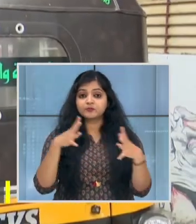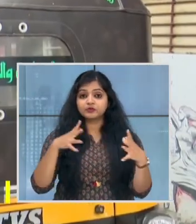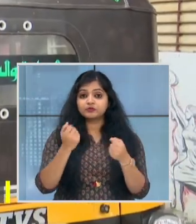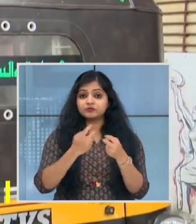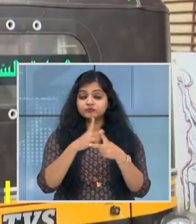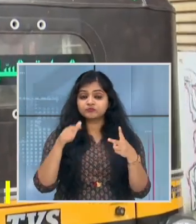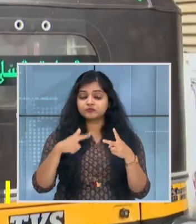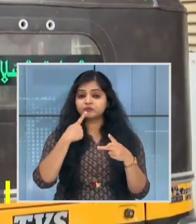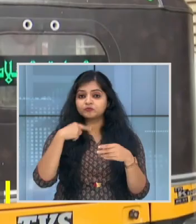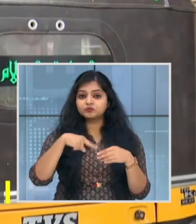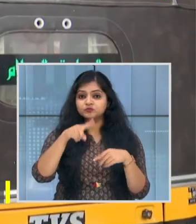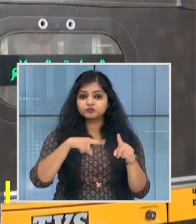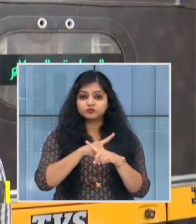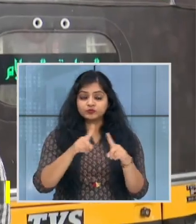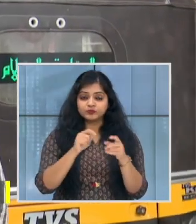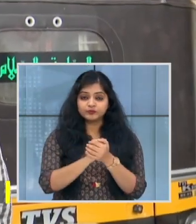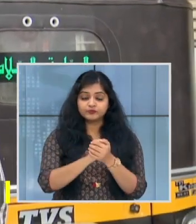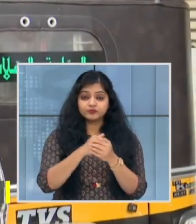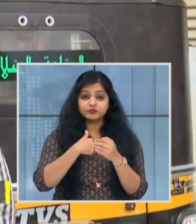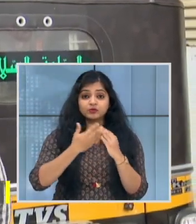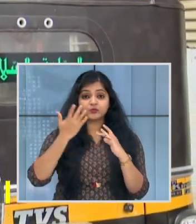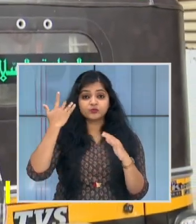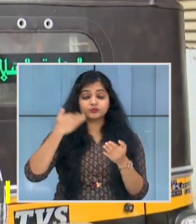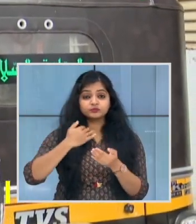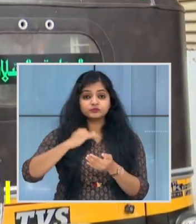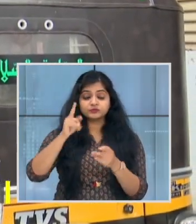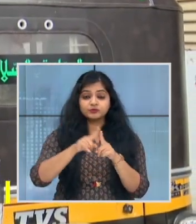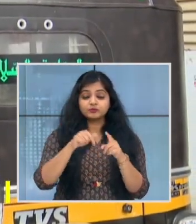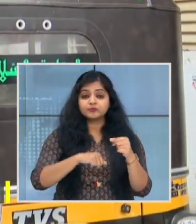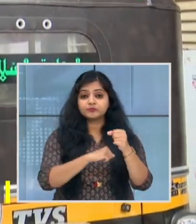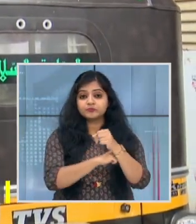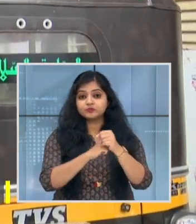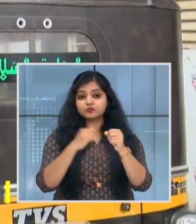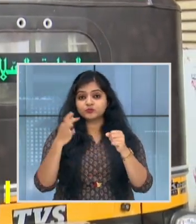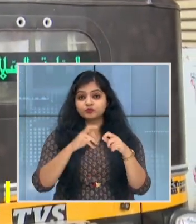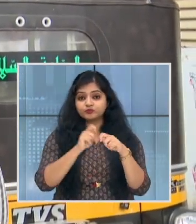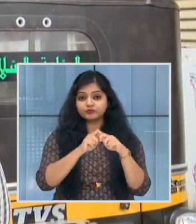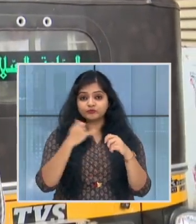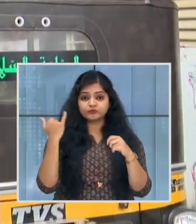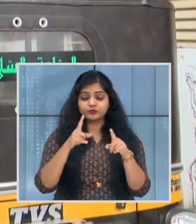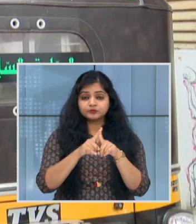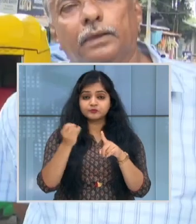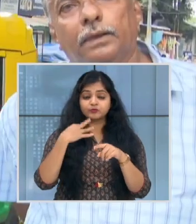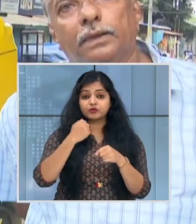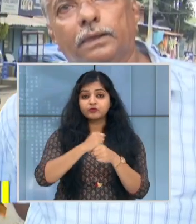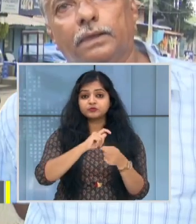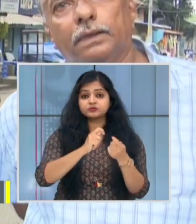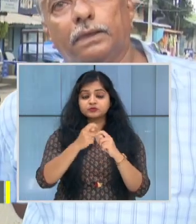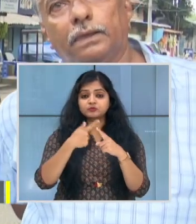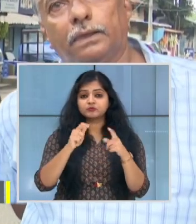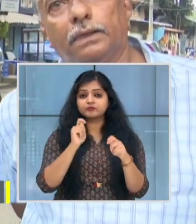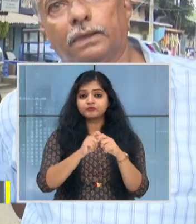അതായത് എന്റെ ഓർമ്മ വെച്ച കാലം മുതലേ ഇവിടെ പുതിയ പാലം വരുമെന്നാണ് പറയുന്നത്. മാറി മാറി വരണ സർക്കാർ ഇതുവരെയും അതിനുവേണ്ടി ഒരു പരിഗണന എടുത്തില്ലെന്നുള്ളത്